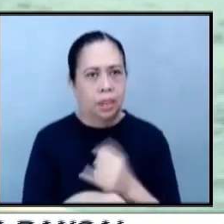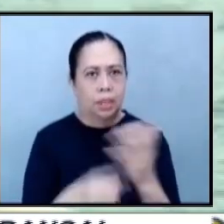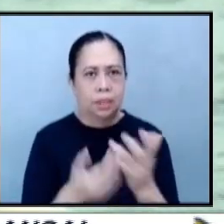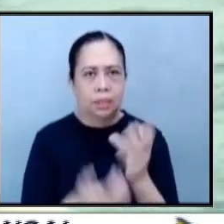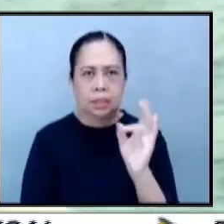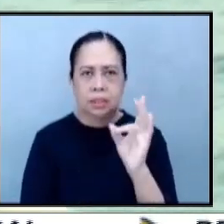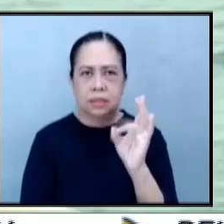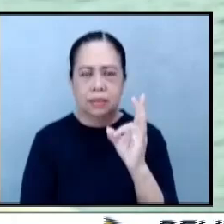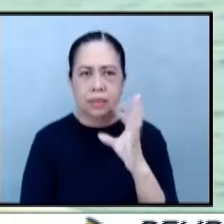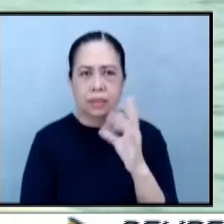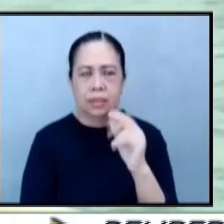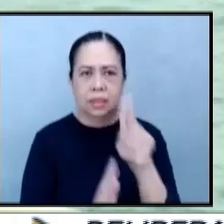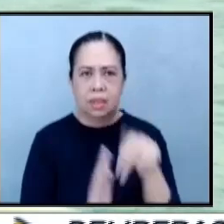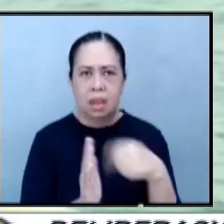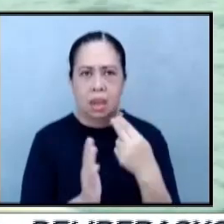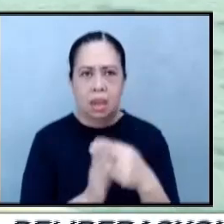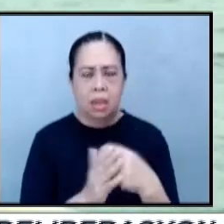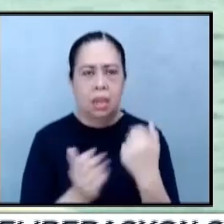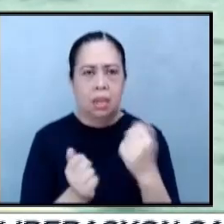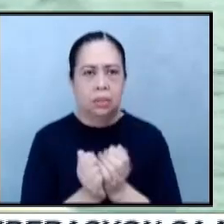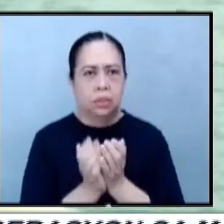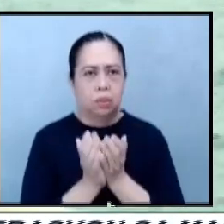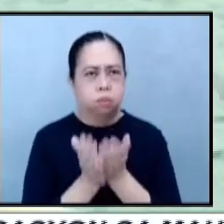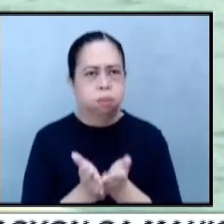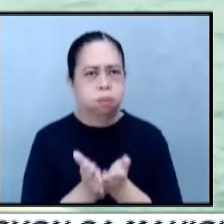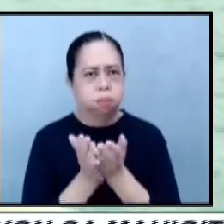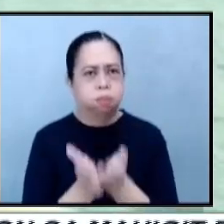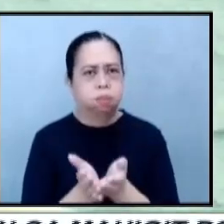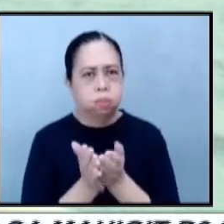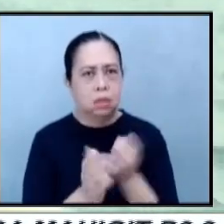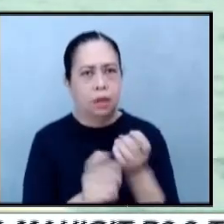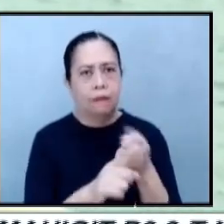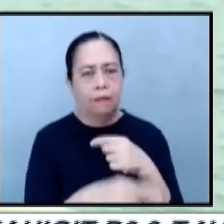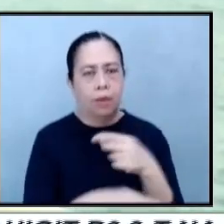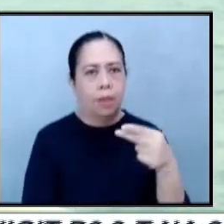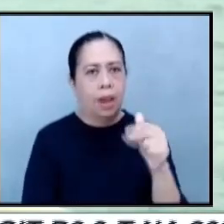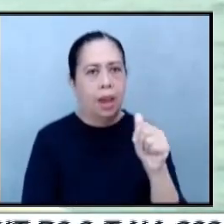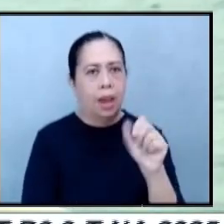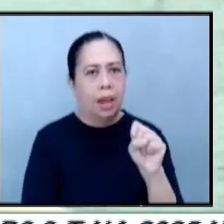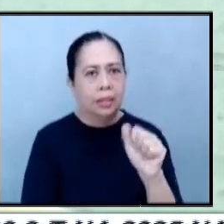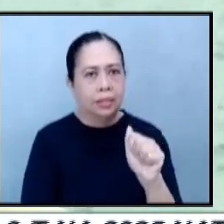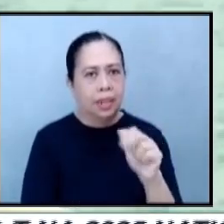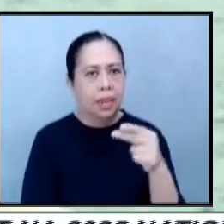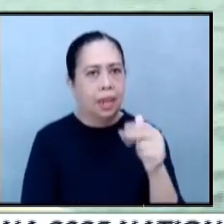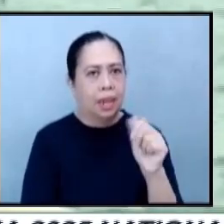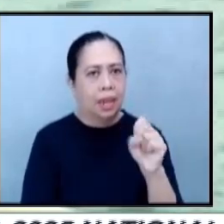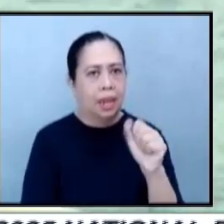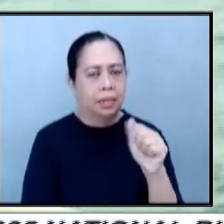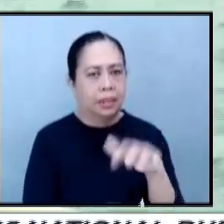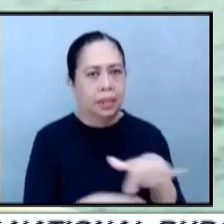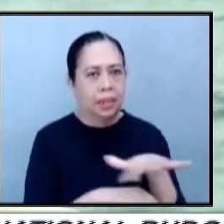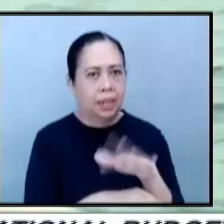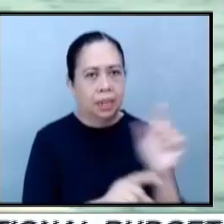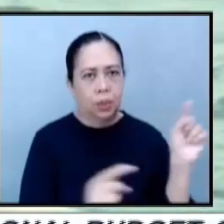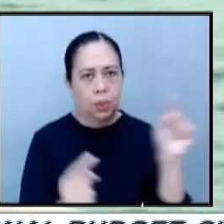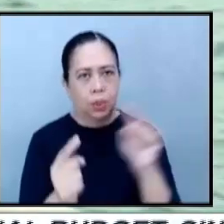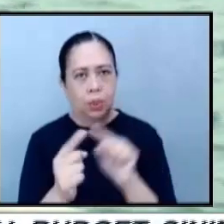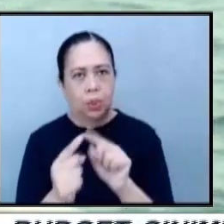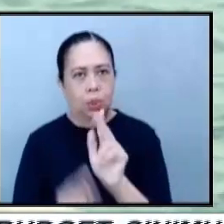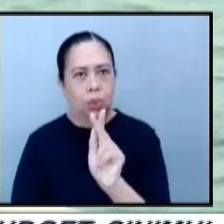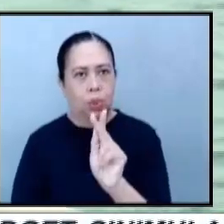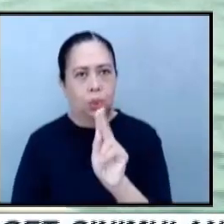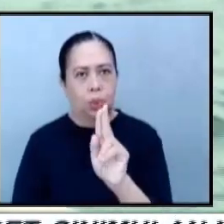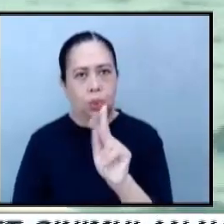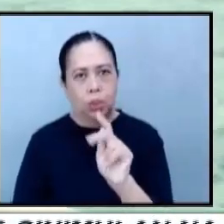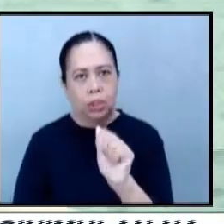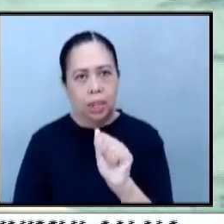isang araw yung itinagal ng aming paglalayag mula doon sa Hasa Hasa Shoal papunta dito sa Kuta Island. At kung mapapansin,